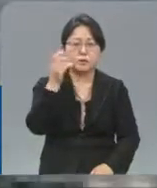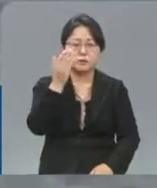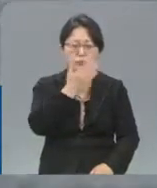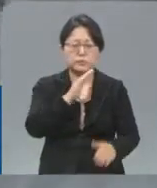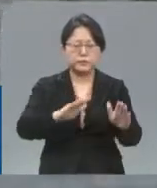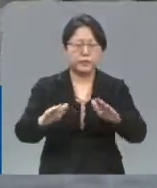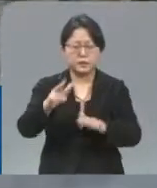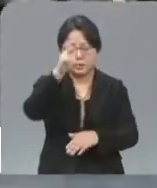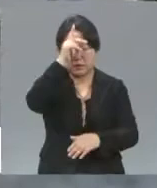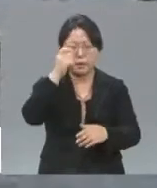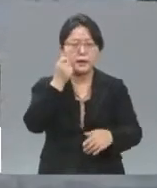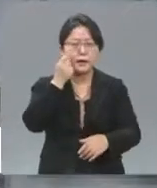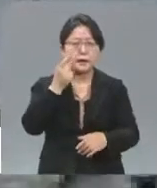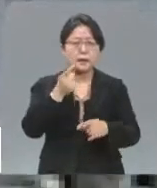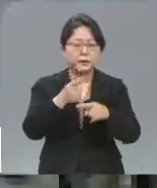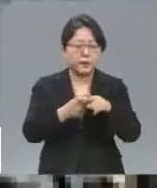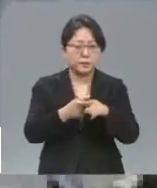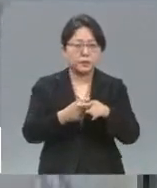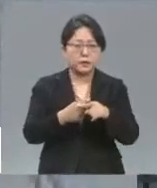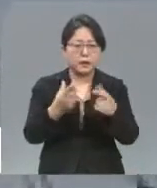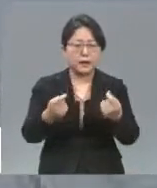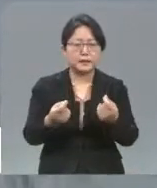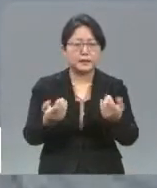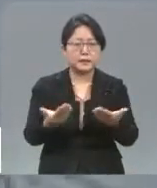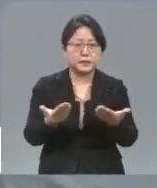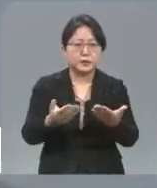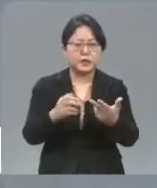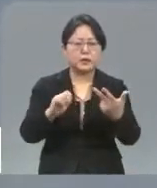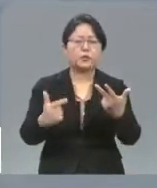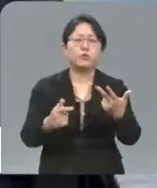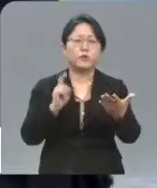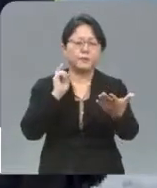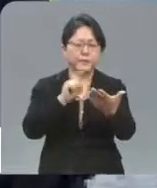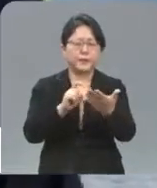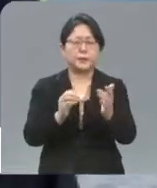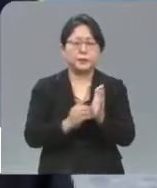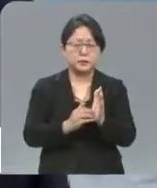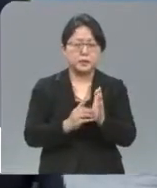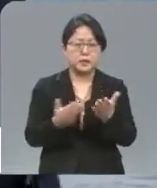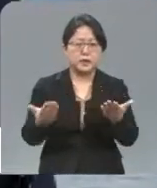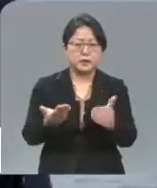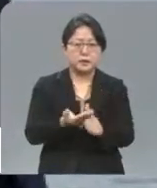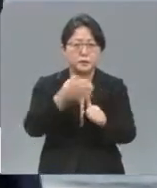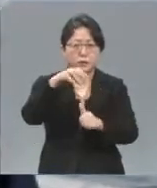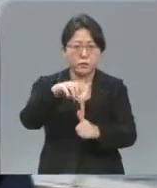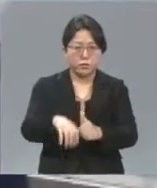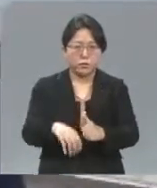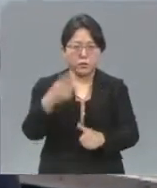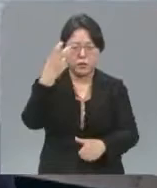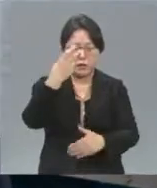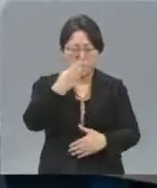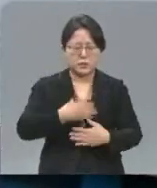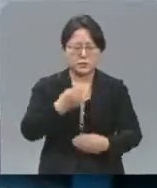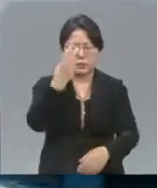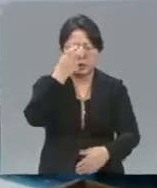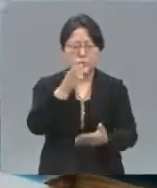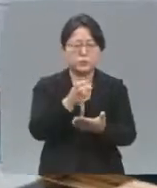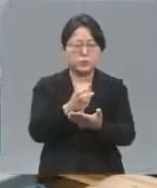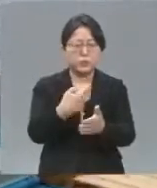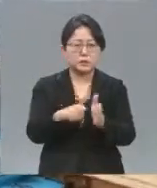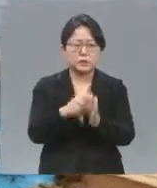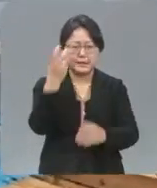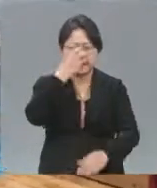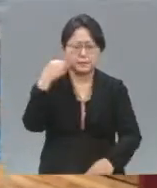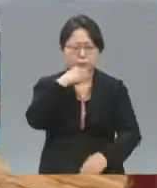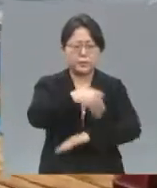최근 한 달 반 동안에만 같은 사례가 7건 적발됐다며 양식장 안전관리 등을 위해서 관련 단속을